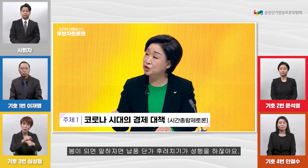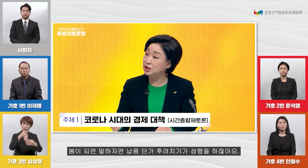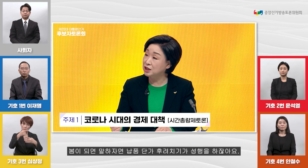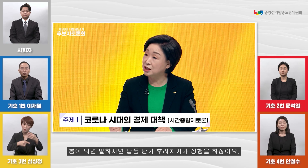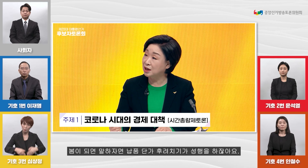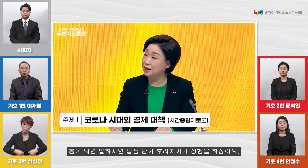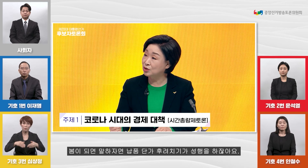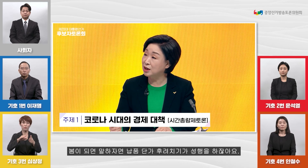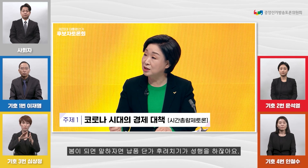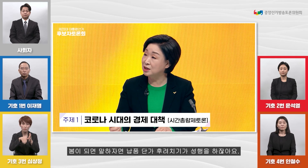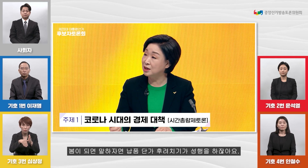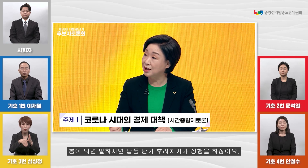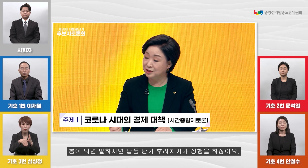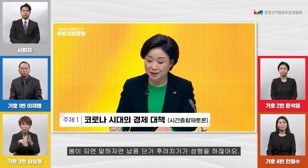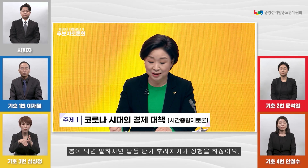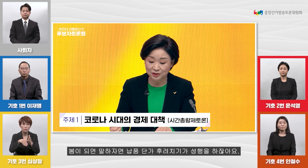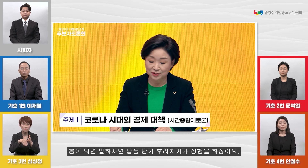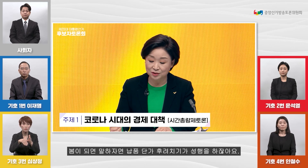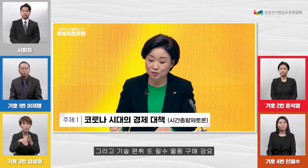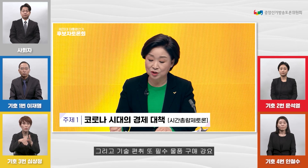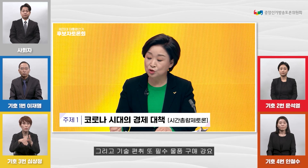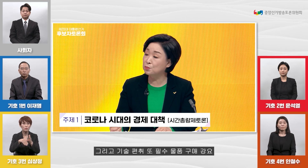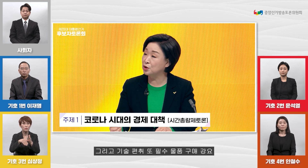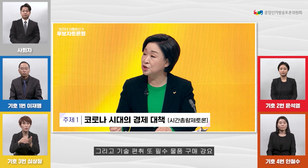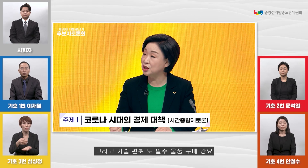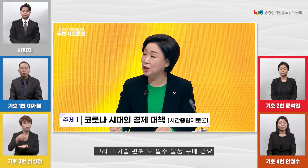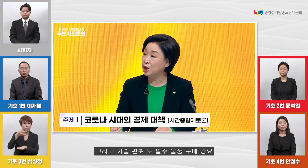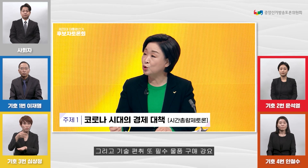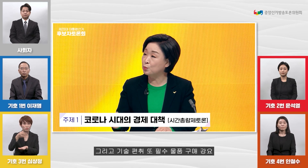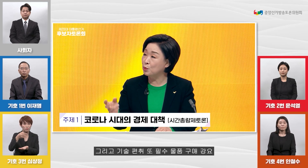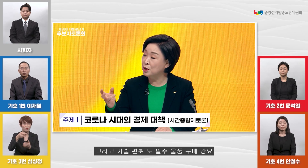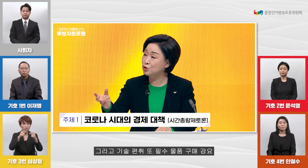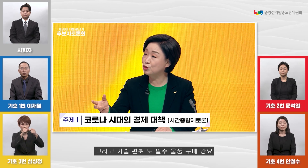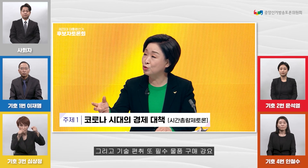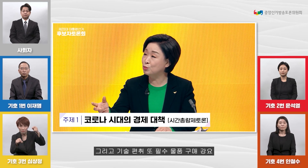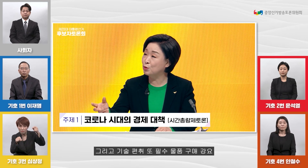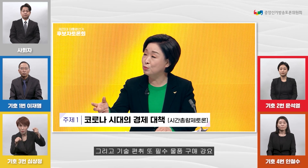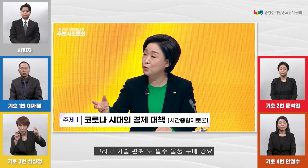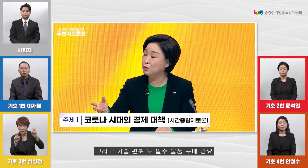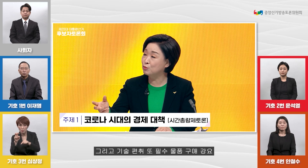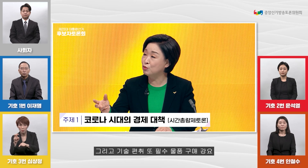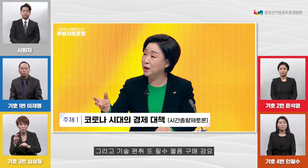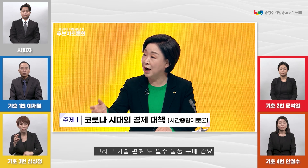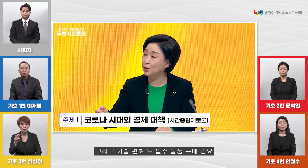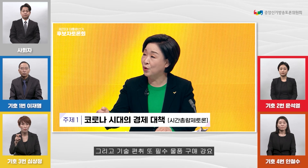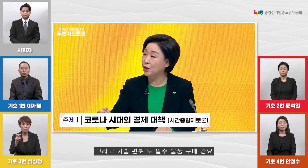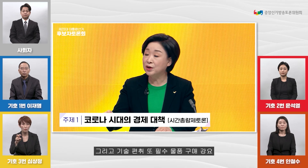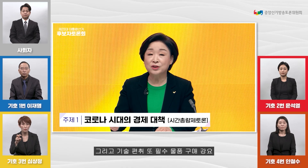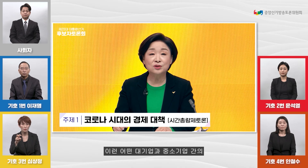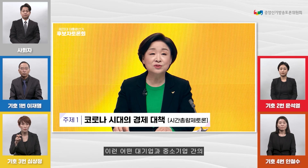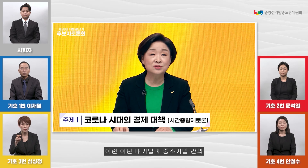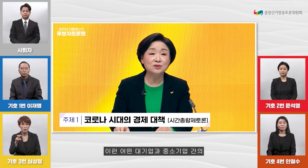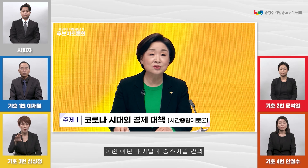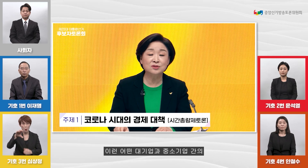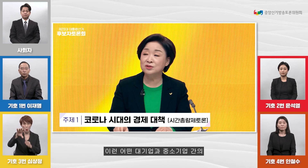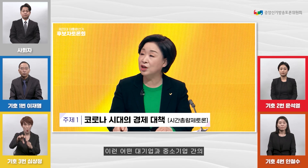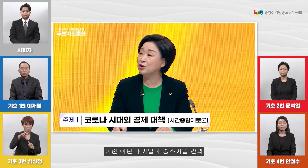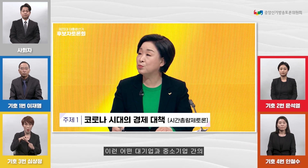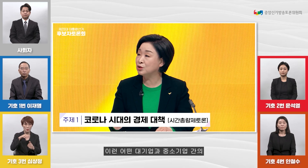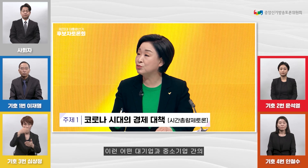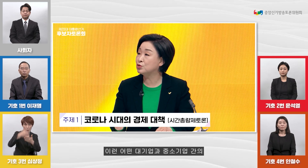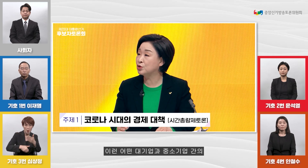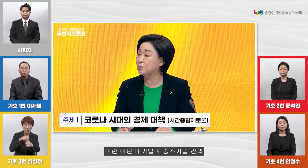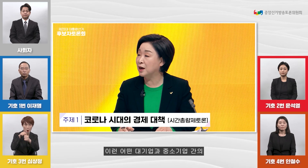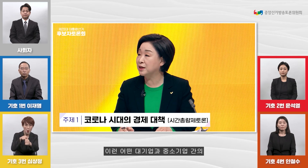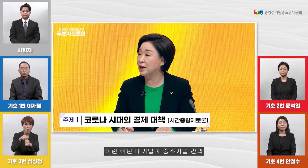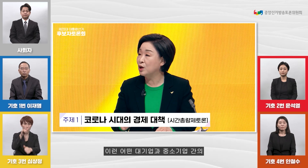단가 후려치기가 성행을 하잖아요. 그리고 기술 편취, 또 뭐 필수 뭐 물품 구매 강요 이런 어떤